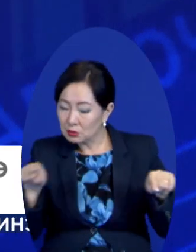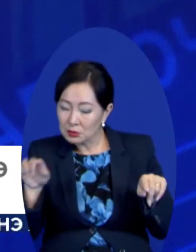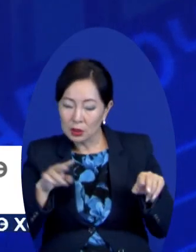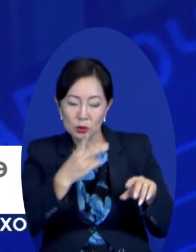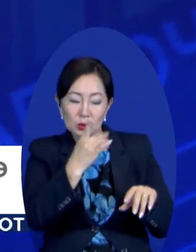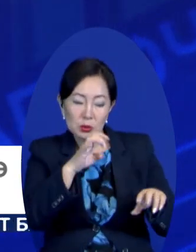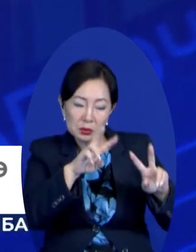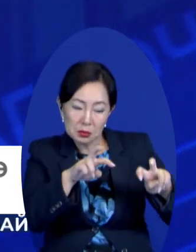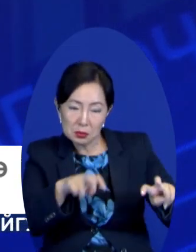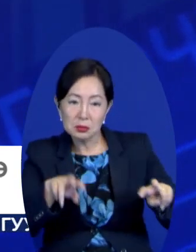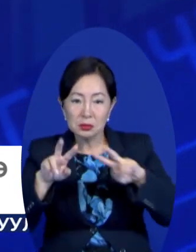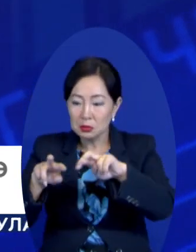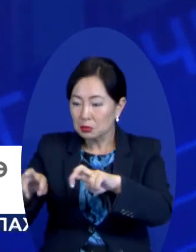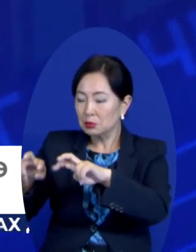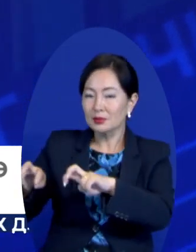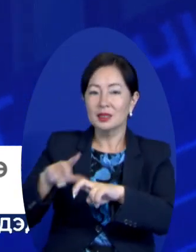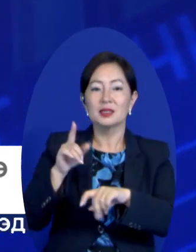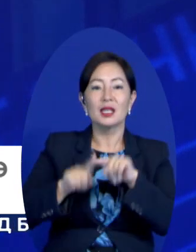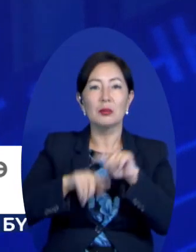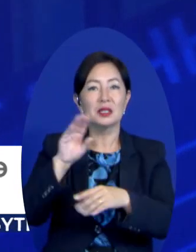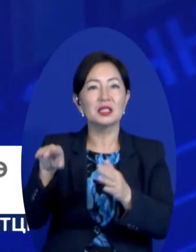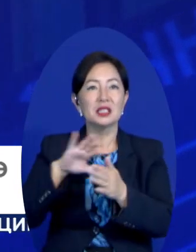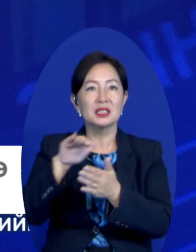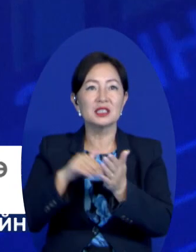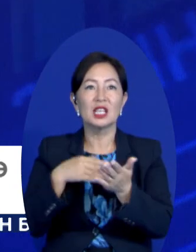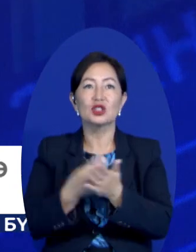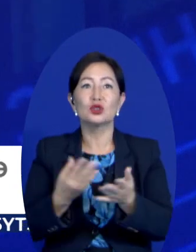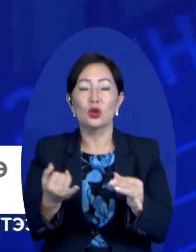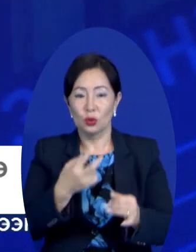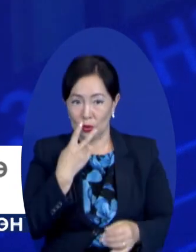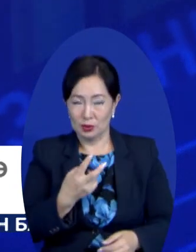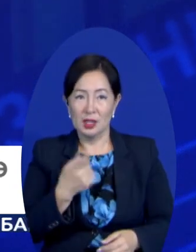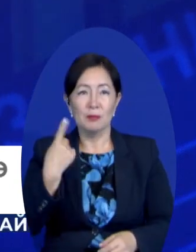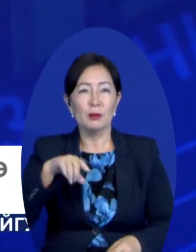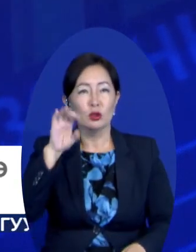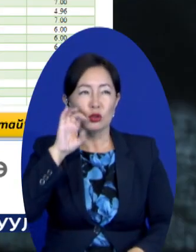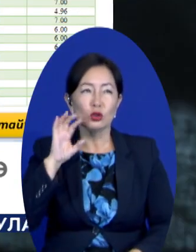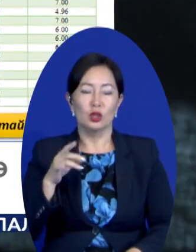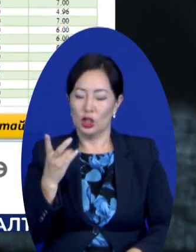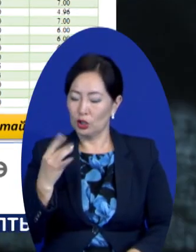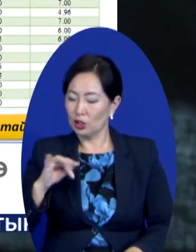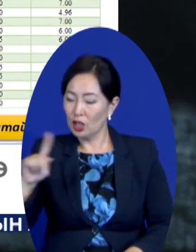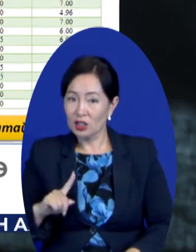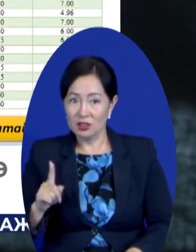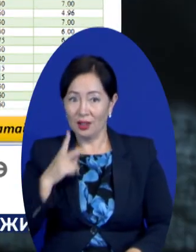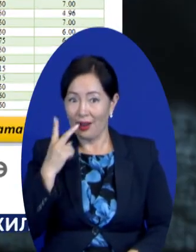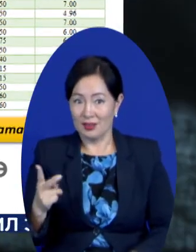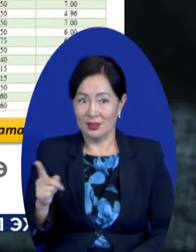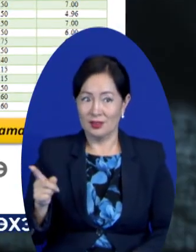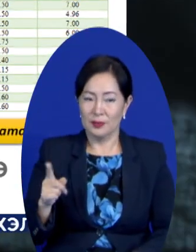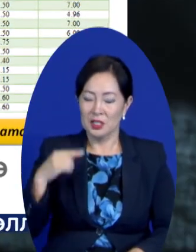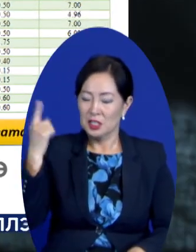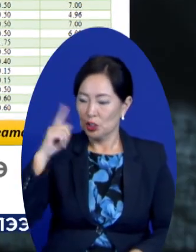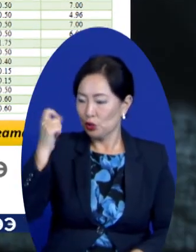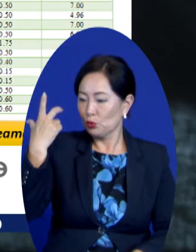нэгсэн экспортлогч орнууд дээр ямар жишээг явдаг вэ те? Жишээлбэл маш сонирхолтой Индонезийн жишээ байна. Индонез бол эрчим